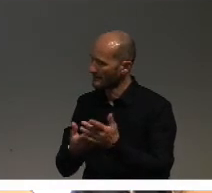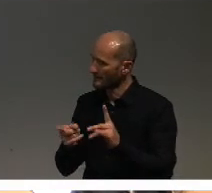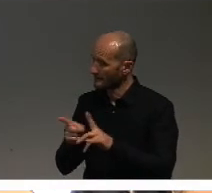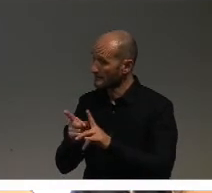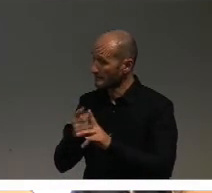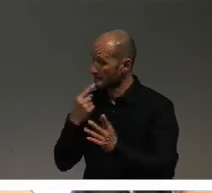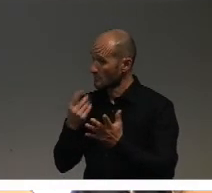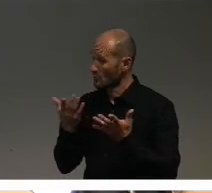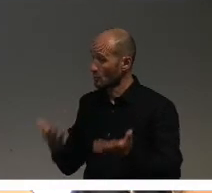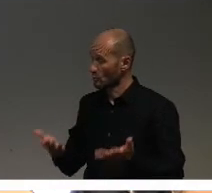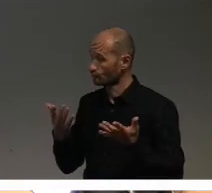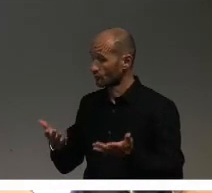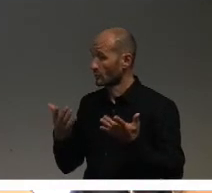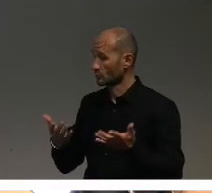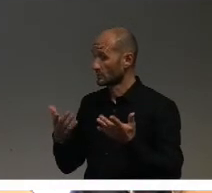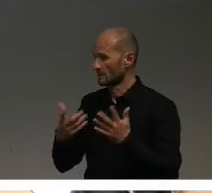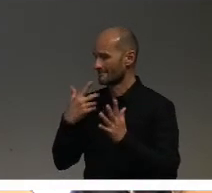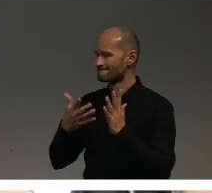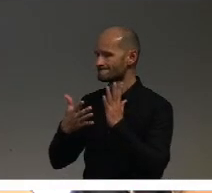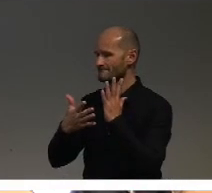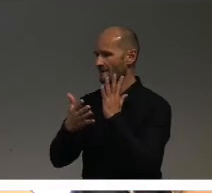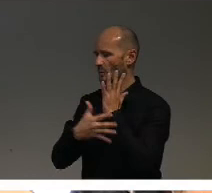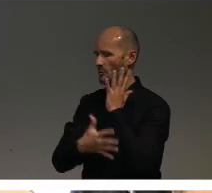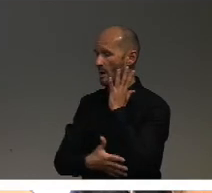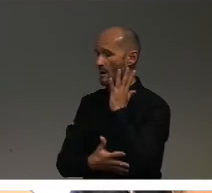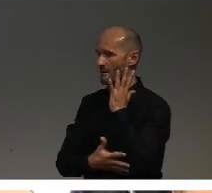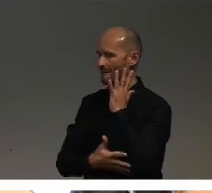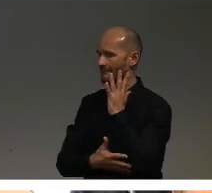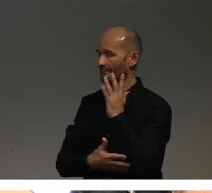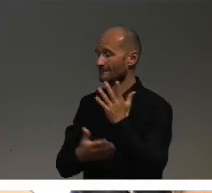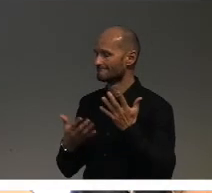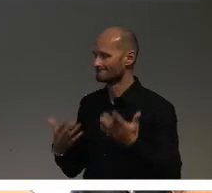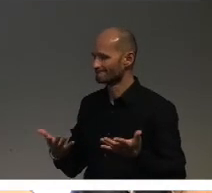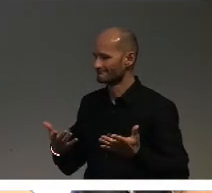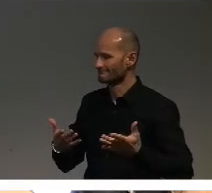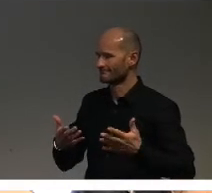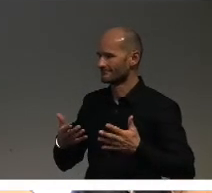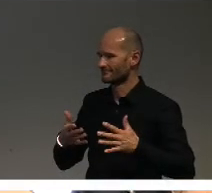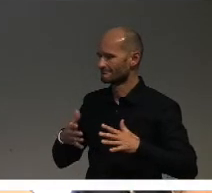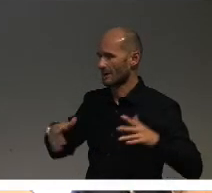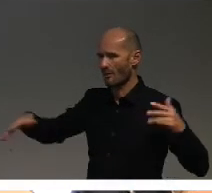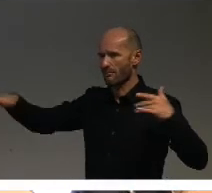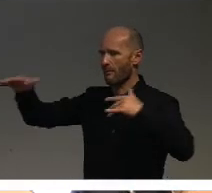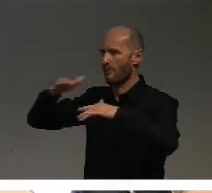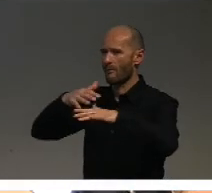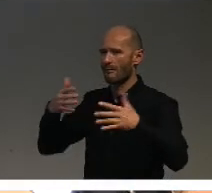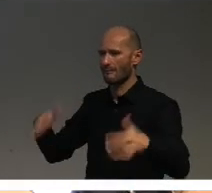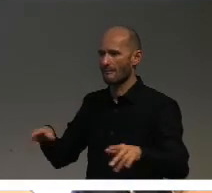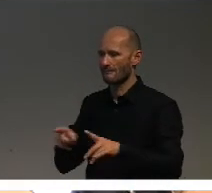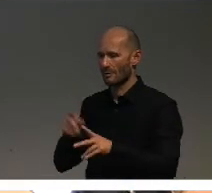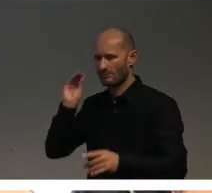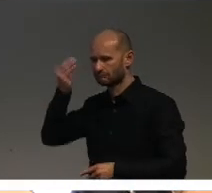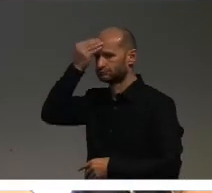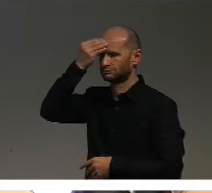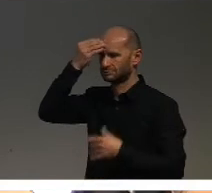termes qui sont aujourd'hui de plus en plus employés dans notre vocabulaire courant et qui font que voilà, ça rentre aussi dans les mentalités et ça permet